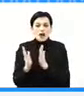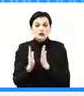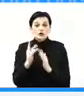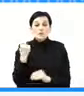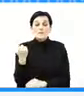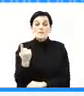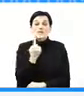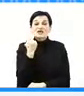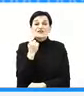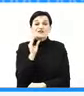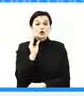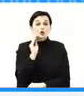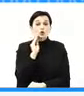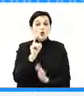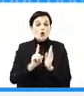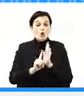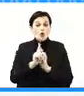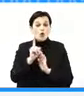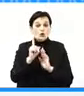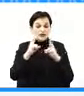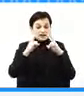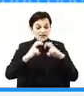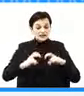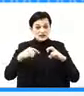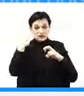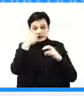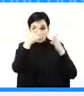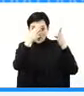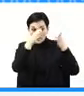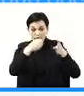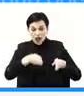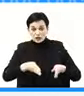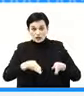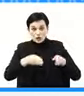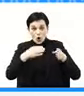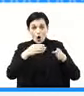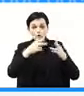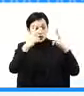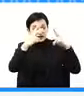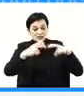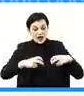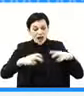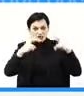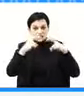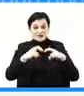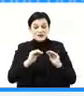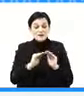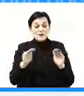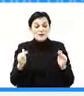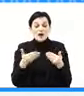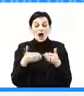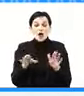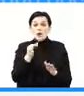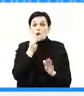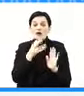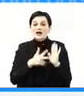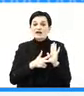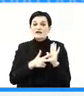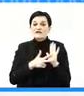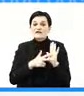როდესაც მოხდა ტესტირება პერსონალის, სანამ ბაღები გაიხსნებოდა, 8